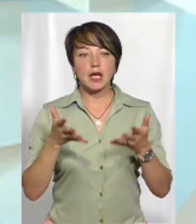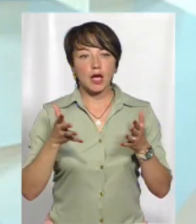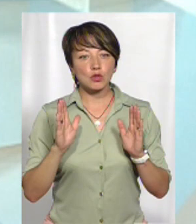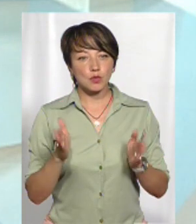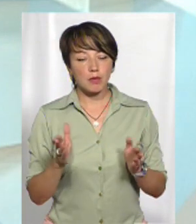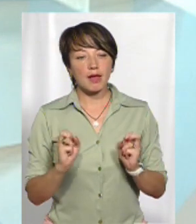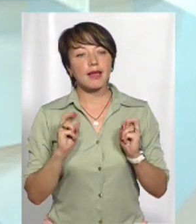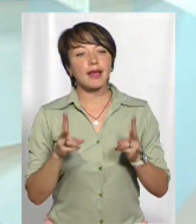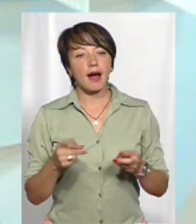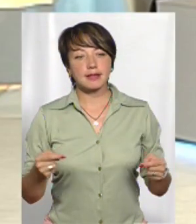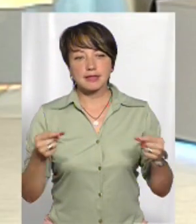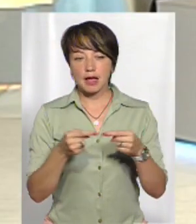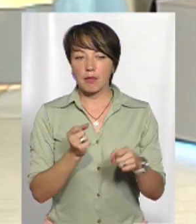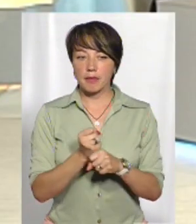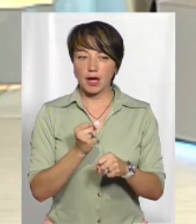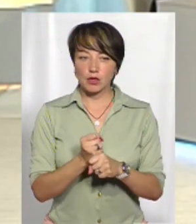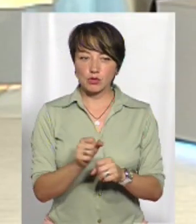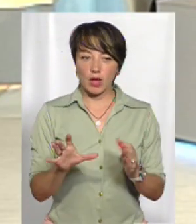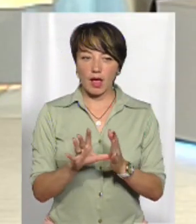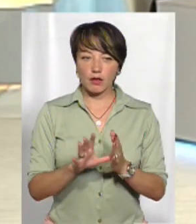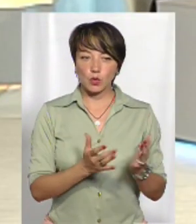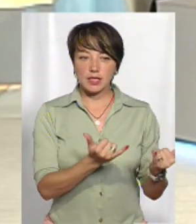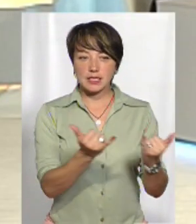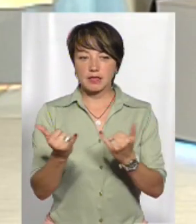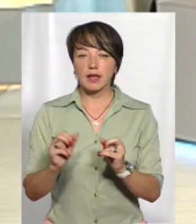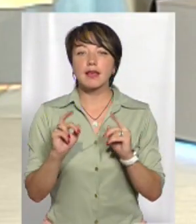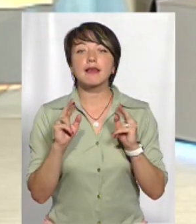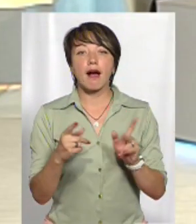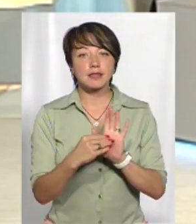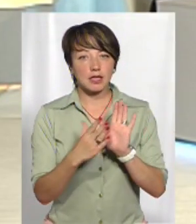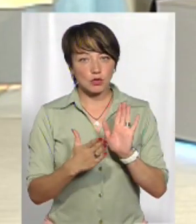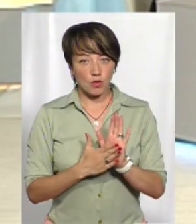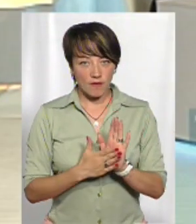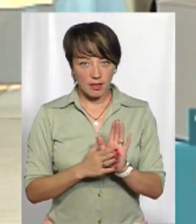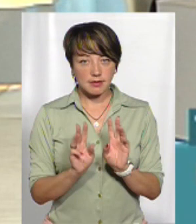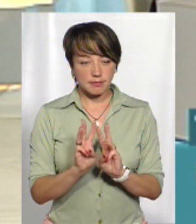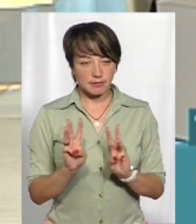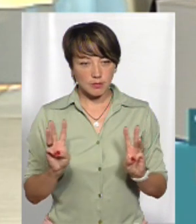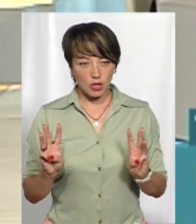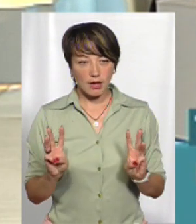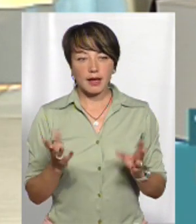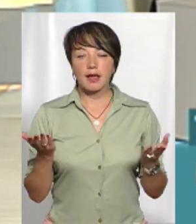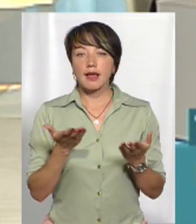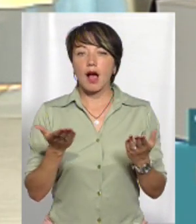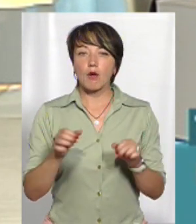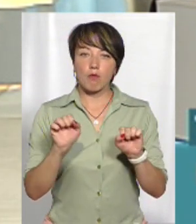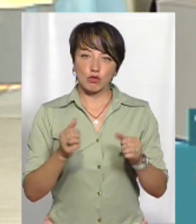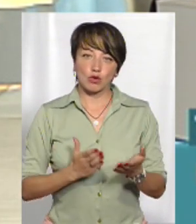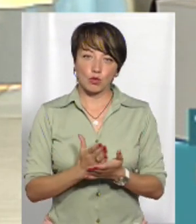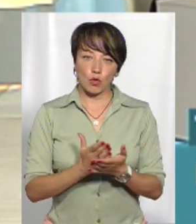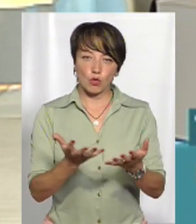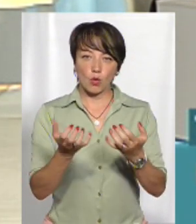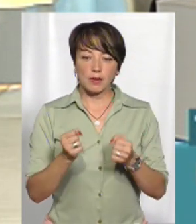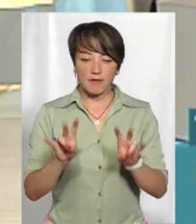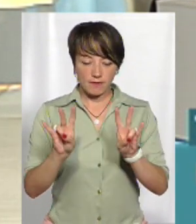з'ясуємо, як саме працює сервіс, як зареєструватися на порталі та які ще послуги можна отримати,